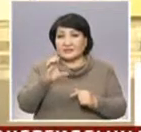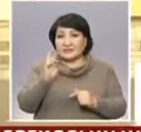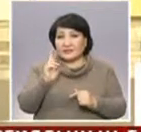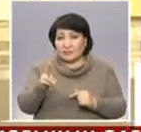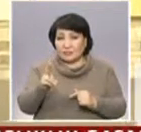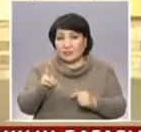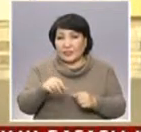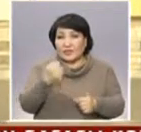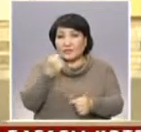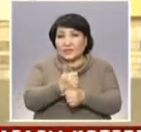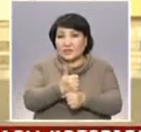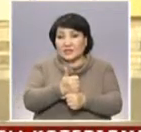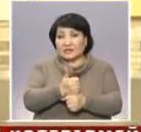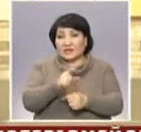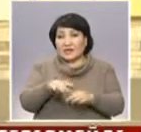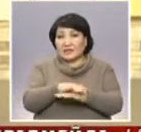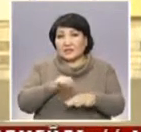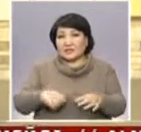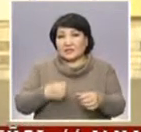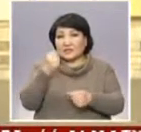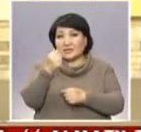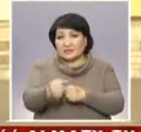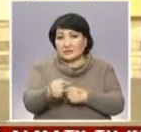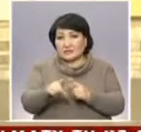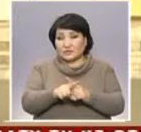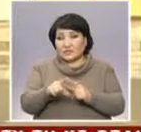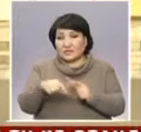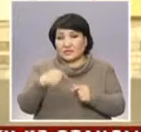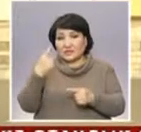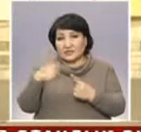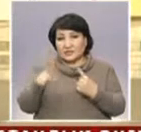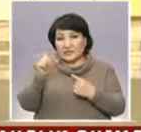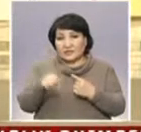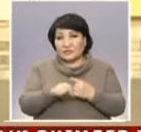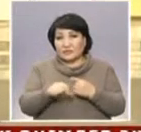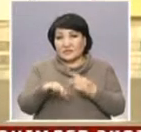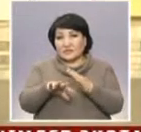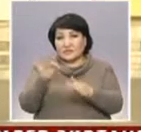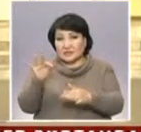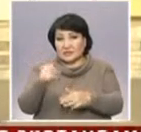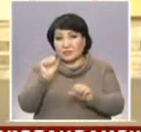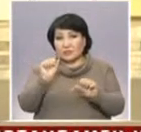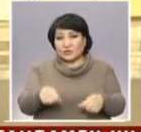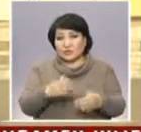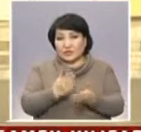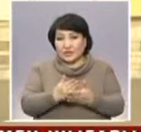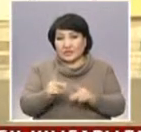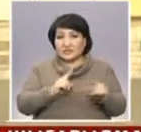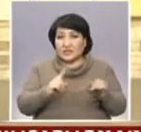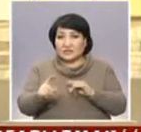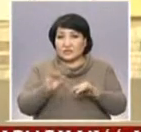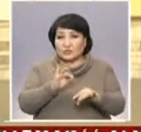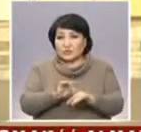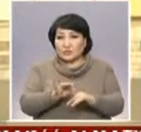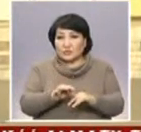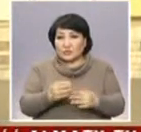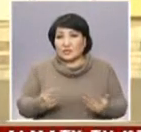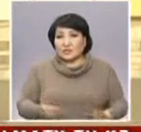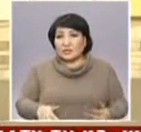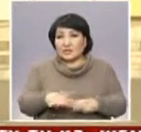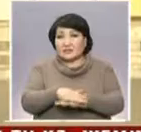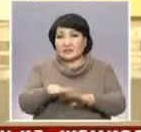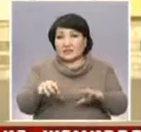Сондықтан жеке адамды, жеке тұлғаны өздері сайлауға әлі де мүмкіншіліктері бар. Ол үшін жаңағыдай жиналыс өткізіп, тұрғындардың бәрі бір ауыздан шешім